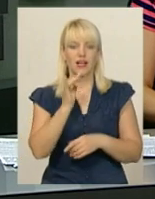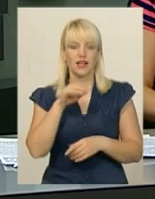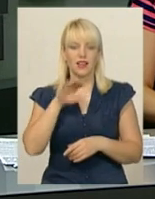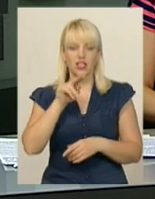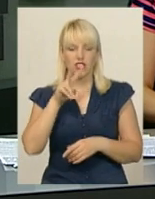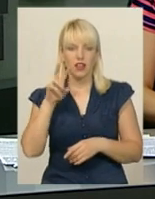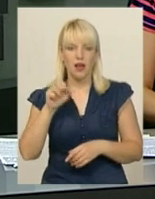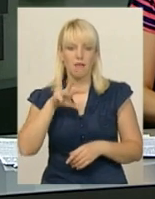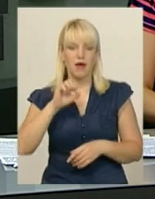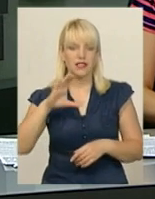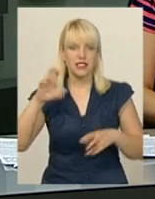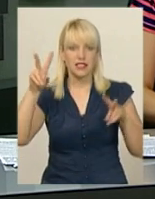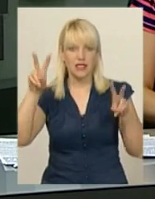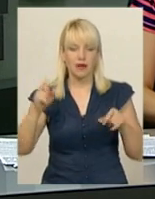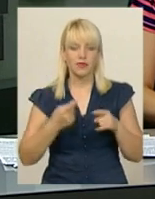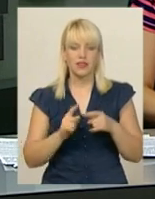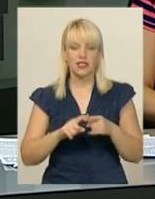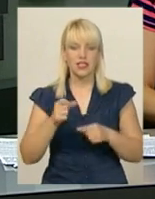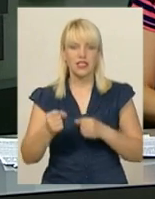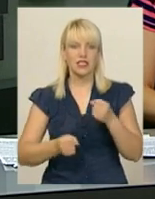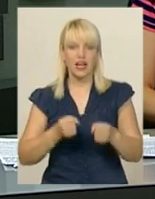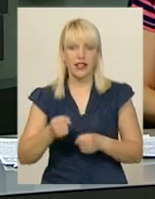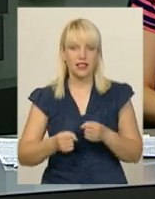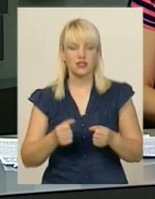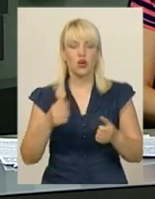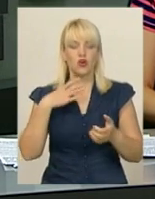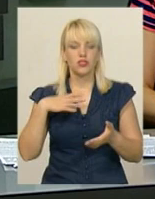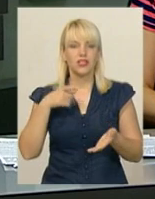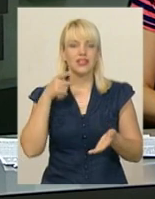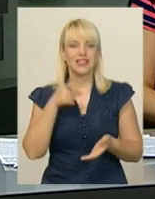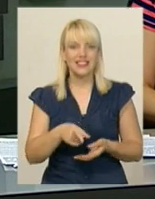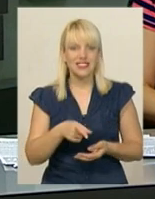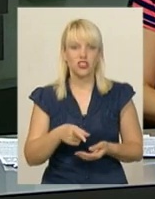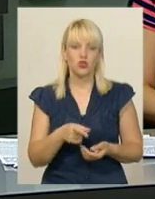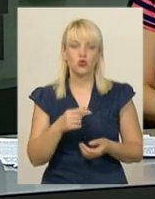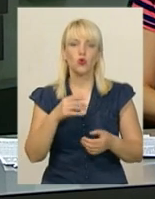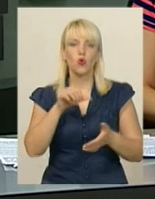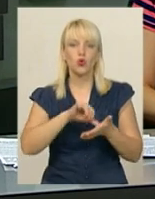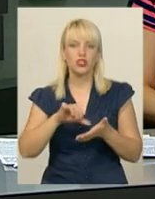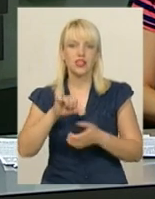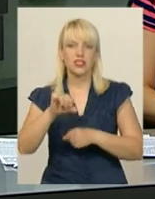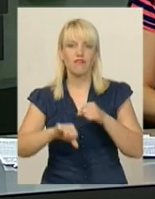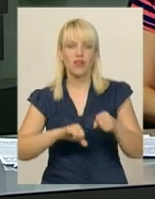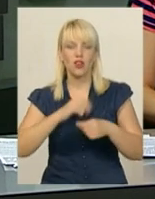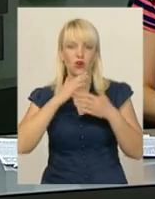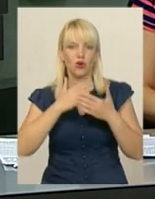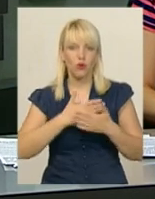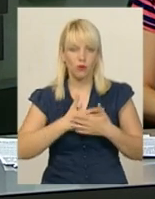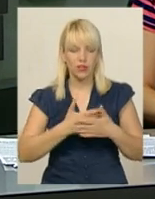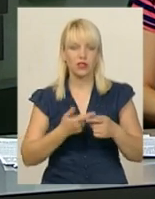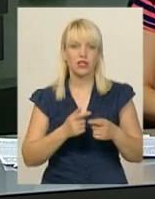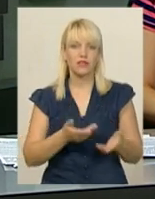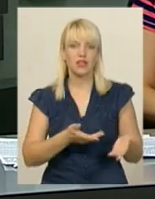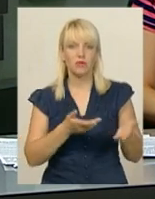Віталій Поліщук розповів, на цьогорічний заїзд очікують 1000 учасників. Велолюбителів чекають 3 червня об 11:30 біля